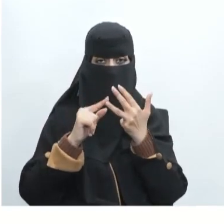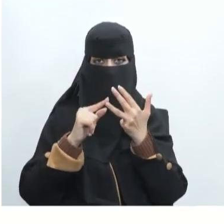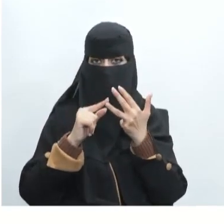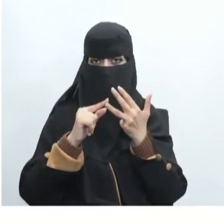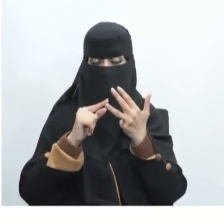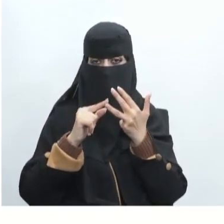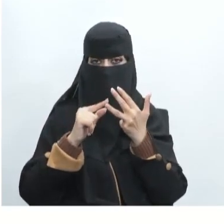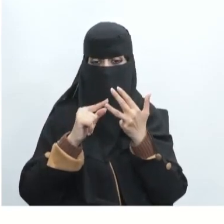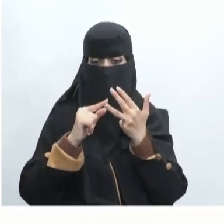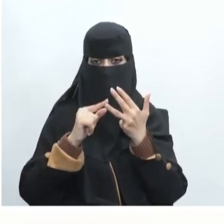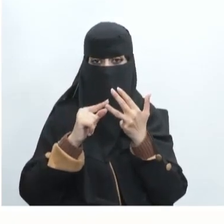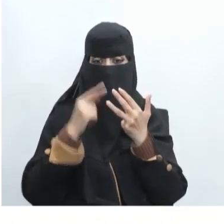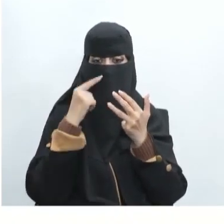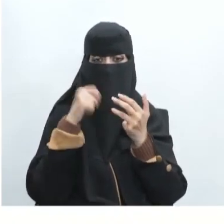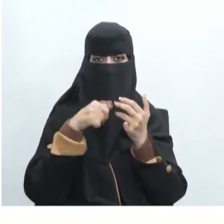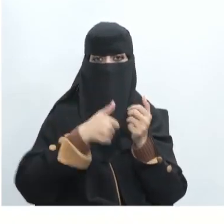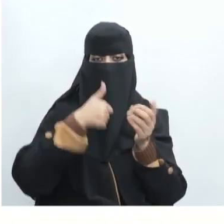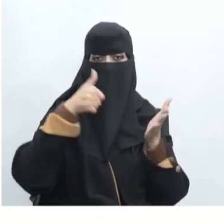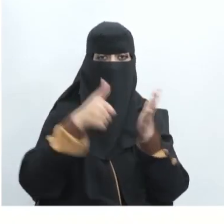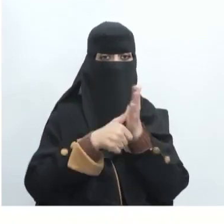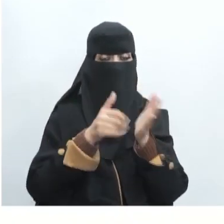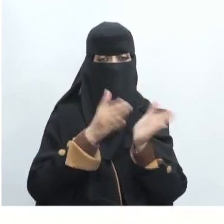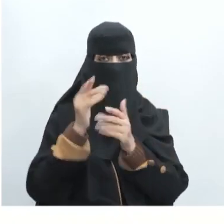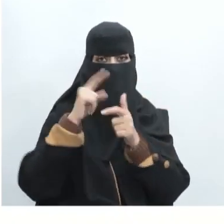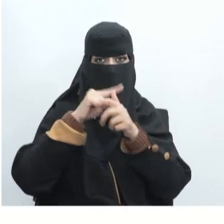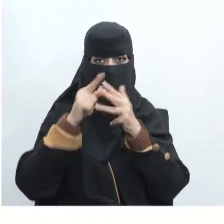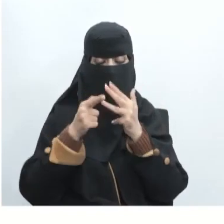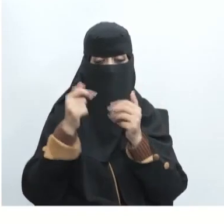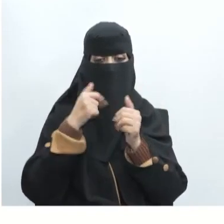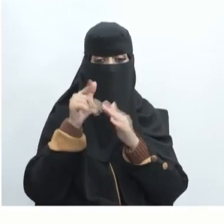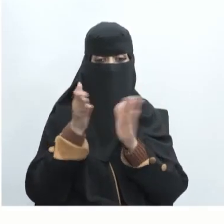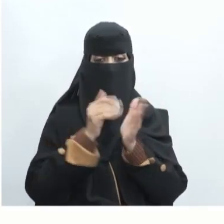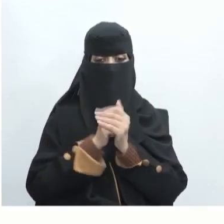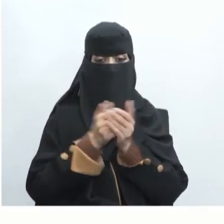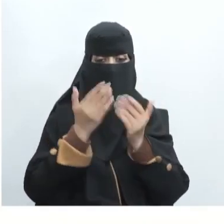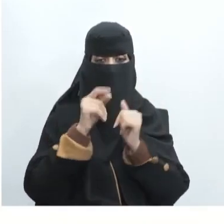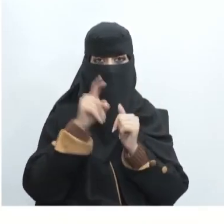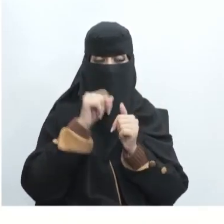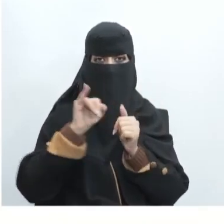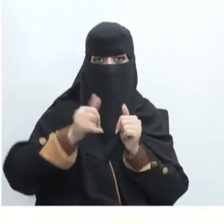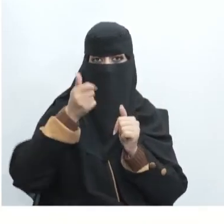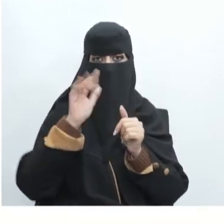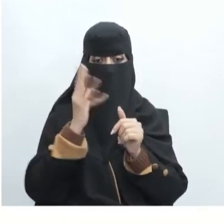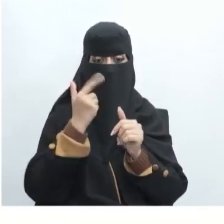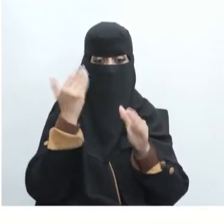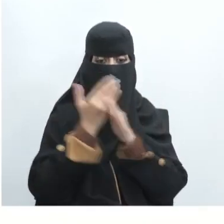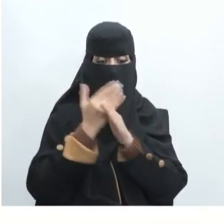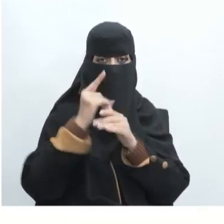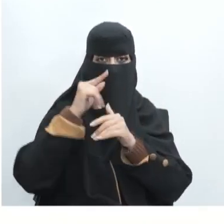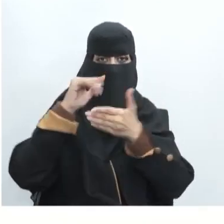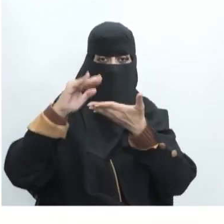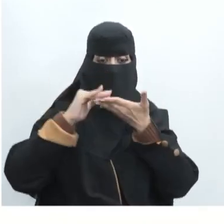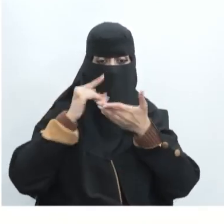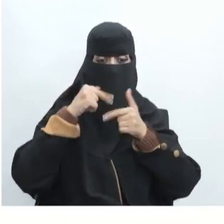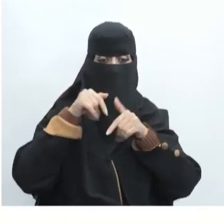ما اخذناه قبل قليل ممتازين هي الاميه السؤال الثاني ما اهم الاسباب